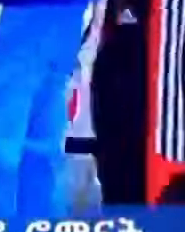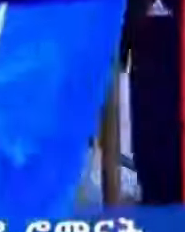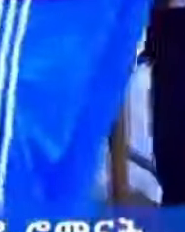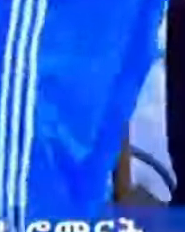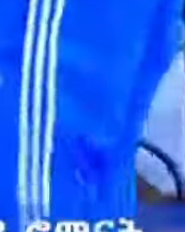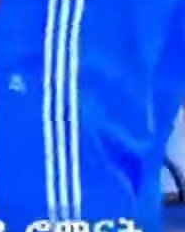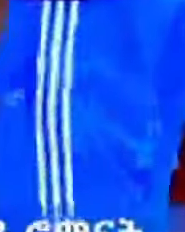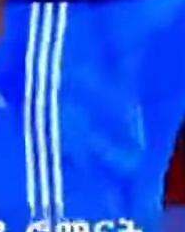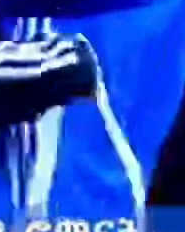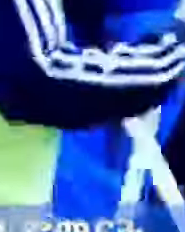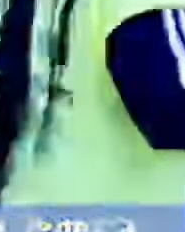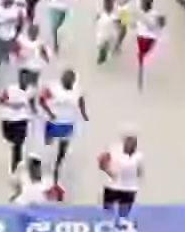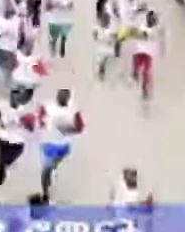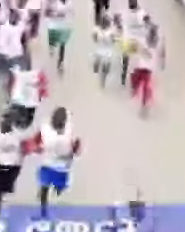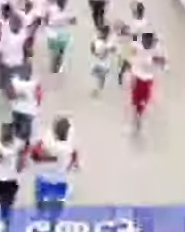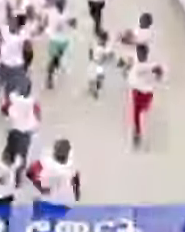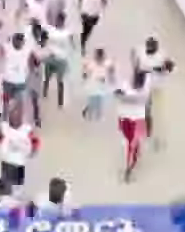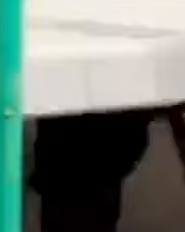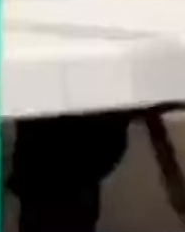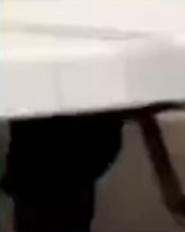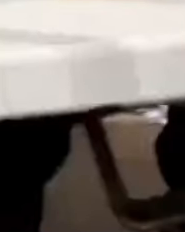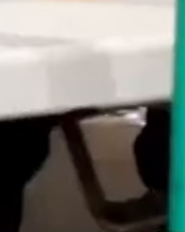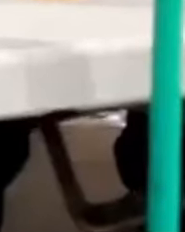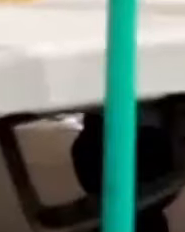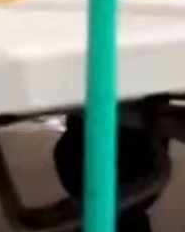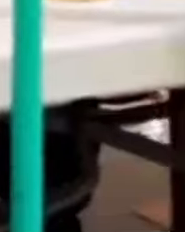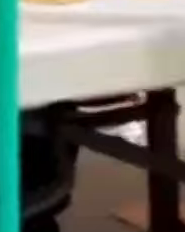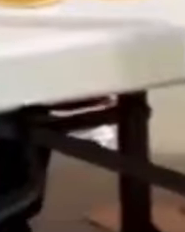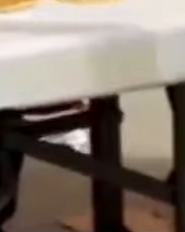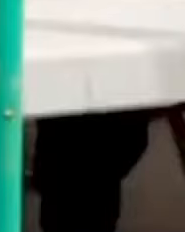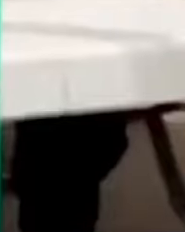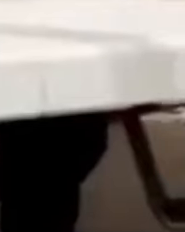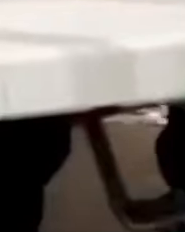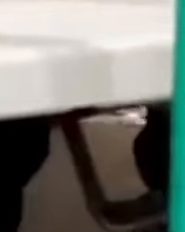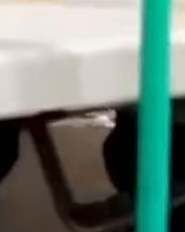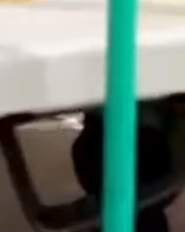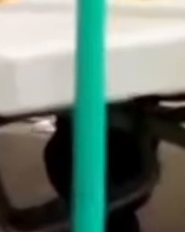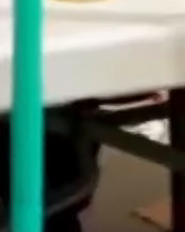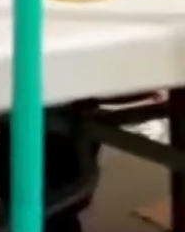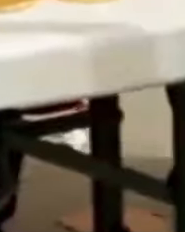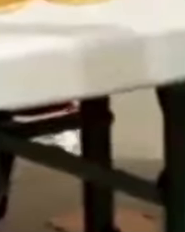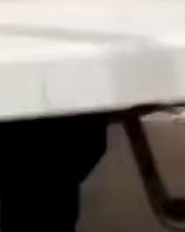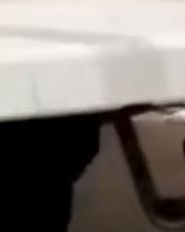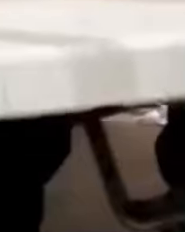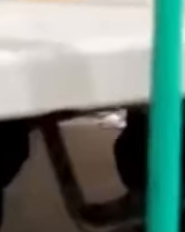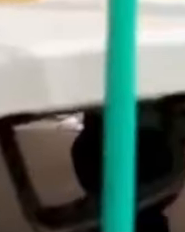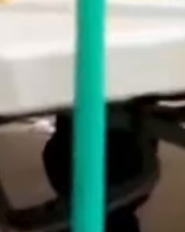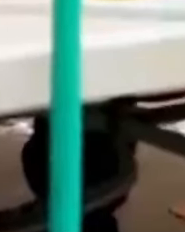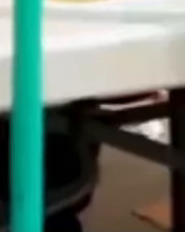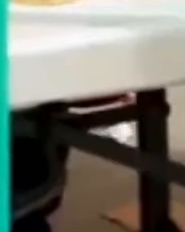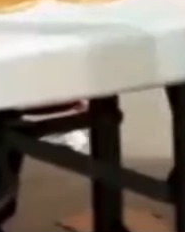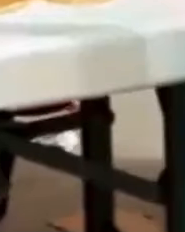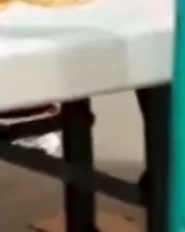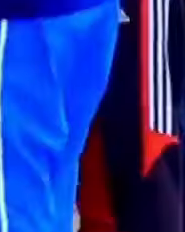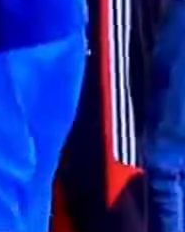تيشرت الناتن بش بشيركب يفتنو تيشرت بمعداق تساتف تزتاريخه وقيانهن ميداليا ترالي لكم سلزل